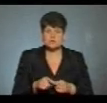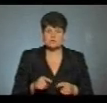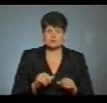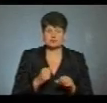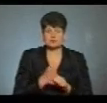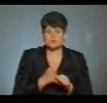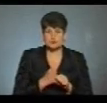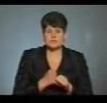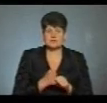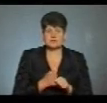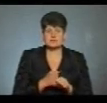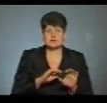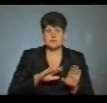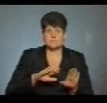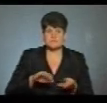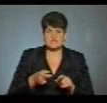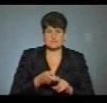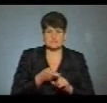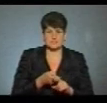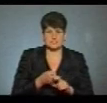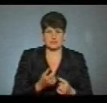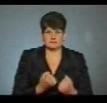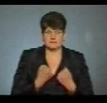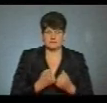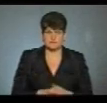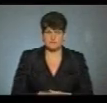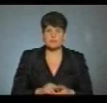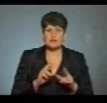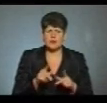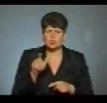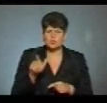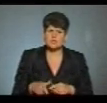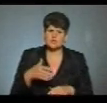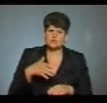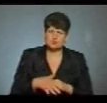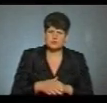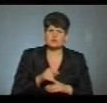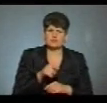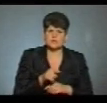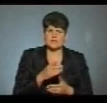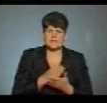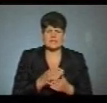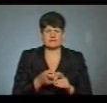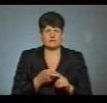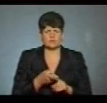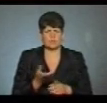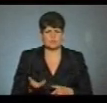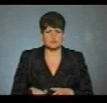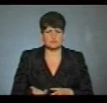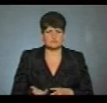оцей постінфекційний імунітет, про що ми говорили. Як людині зрозуміти, що вона є інфікованою